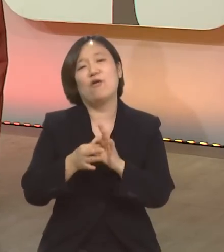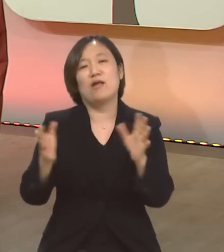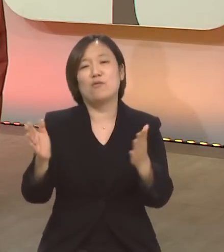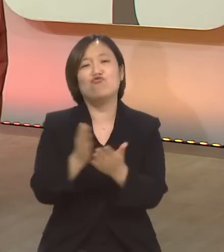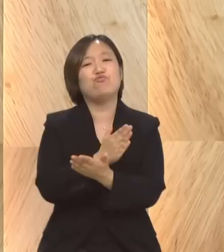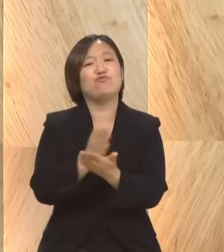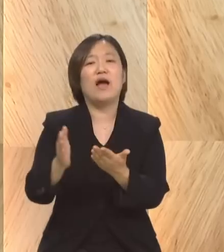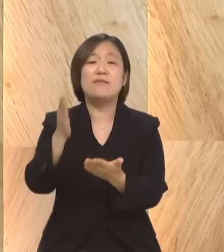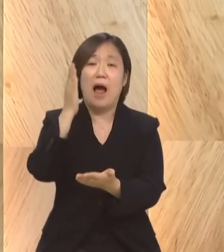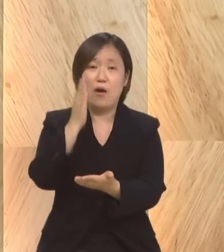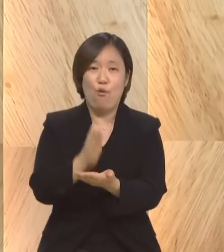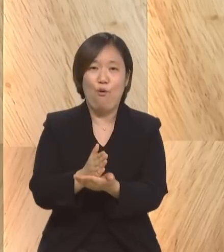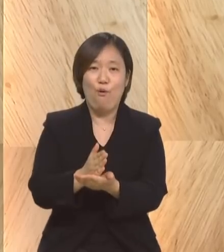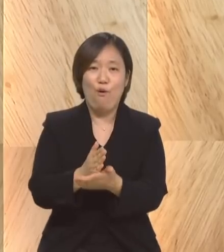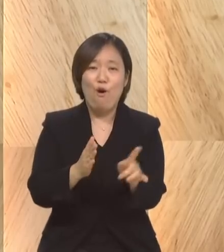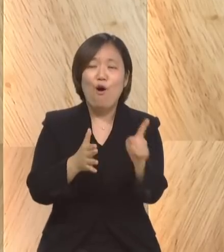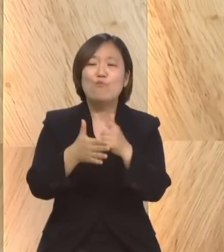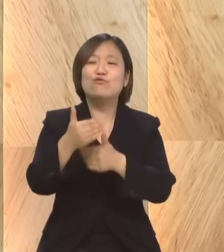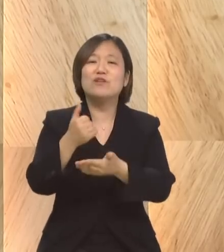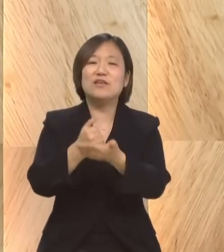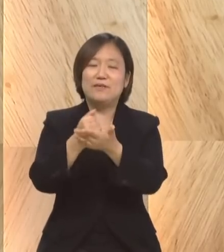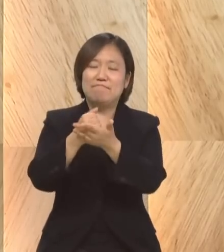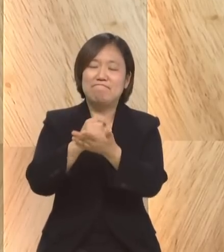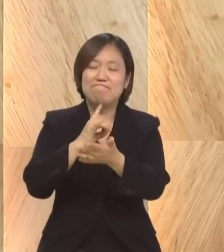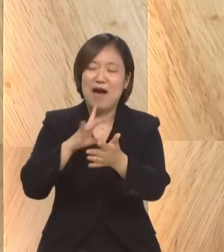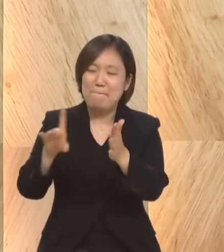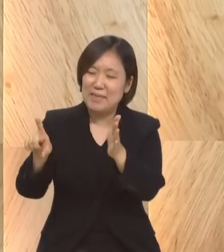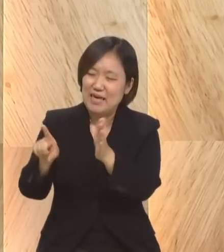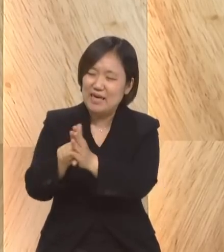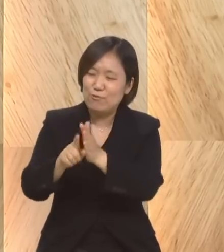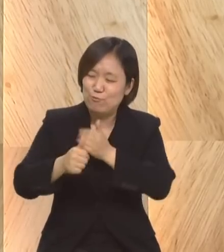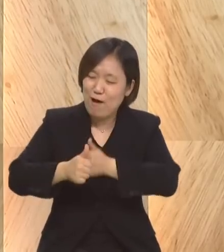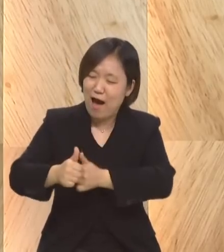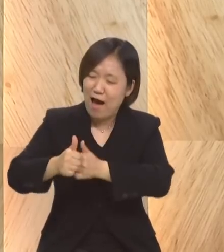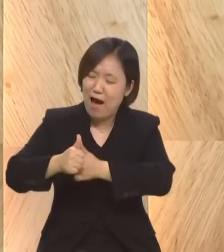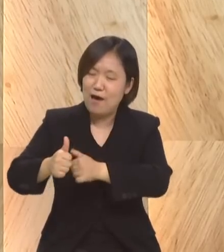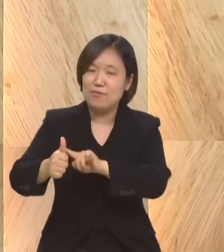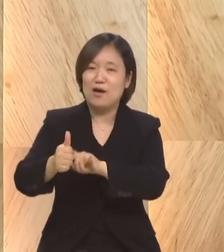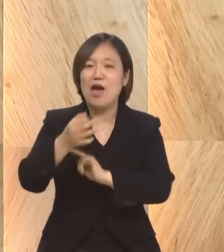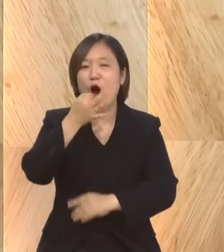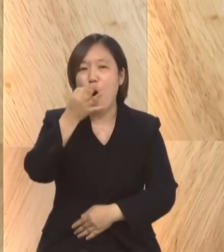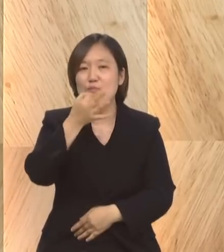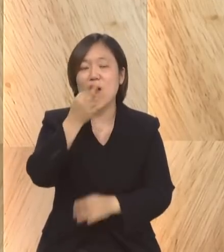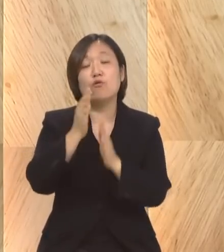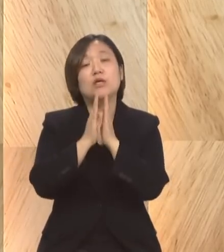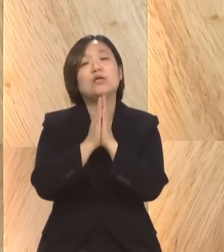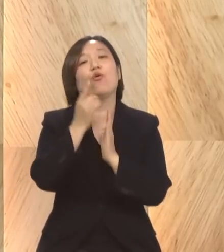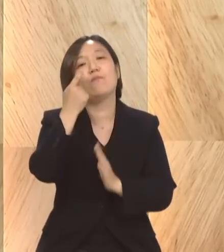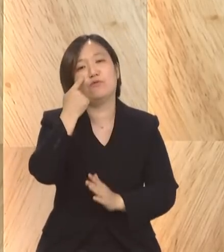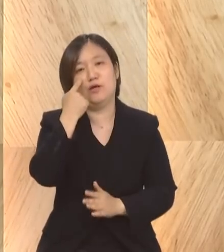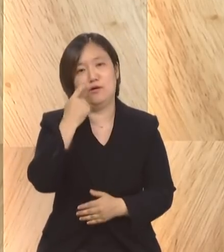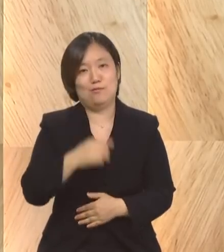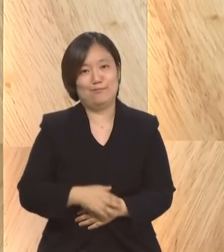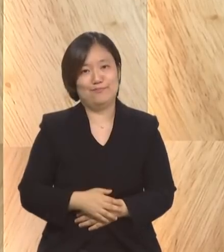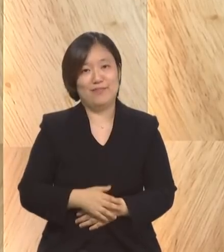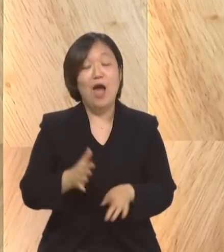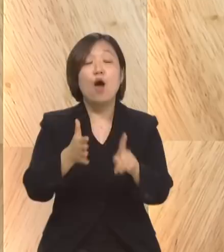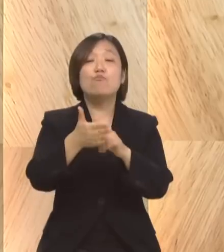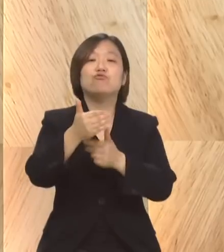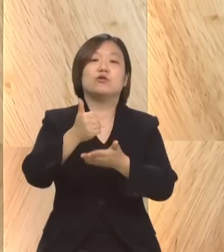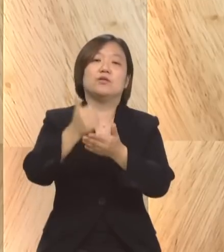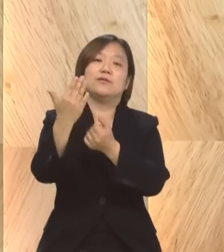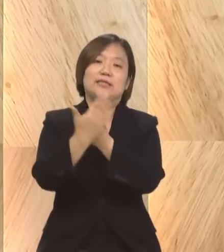부처님을 믿고 뭐 염불하고 기도해 보시기 바랍니다 불보살님 가피가 분명히